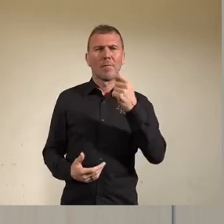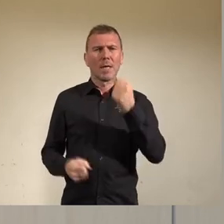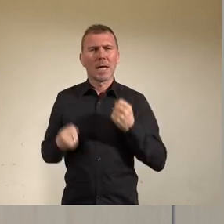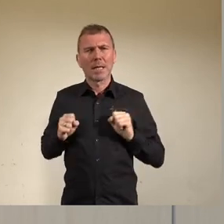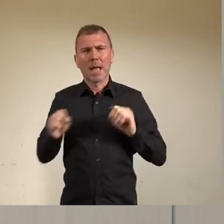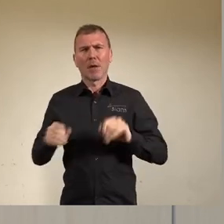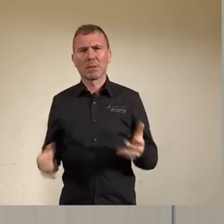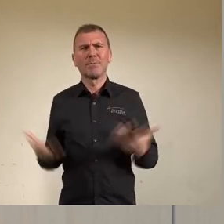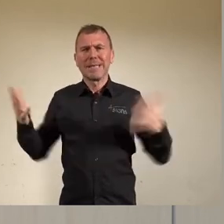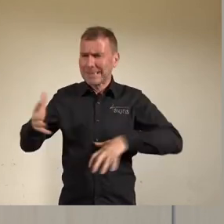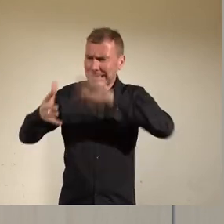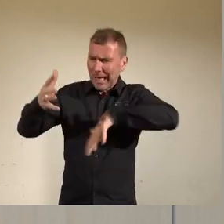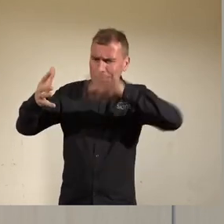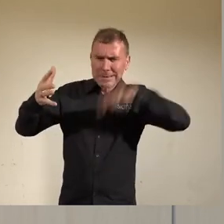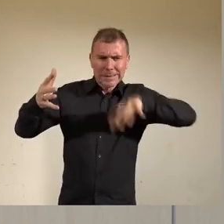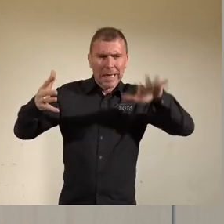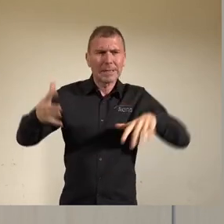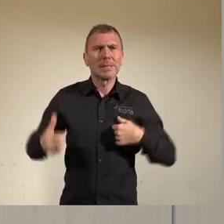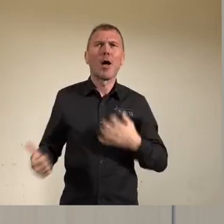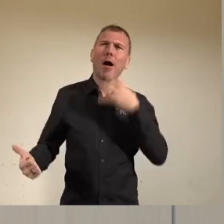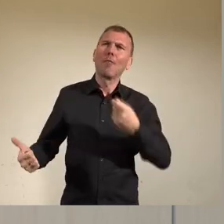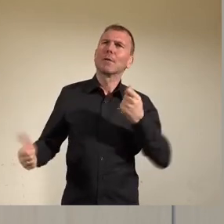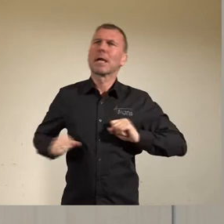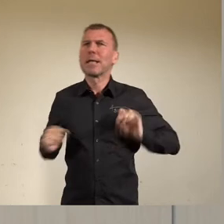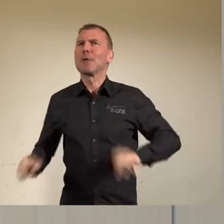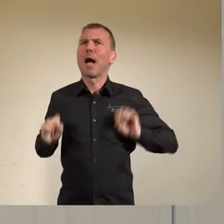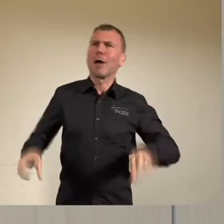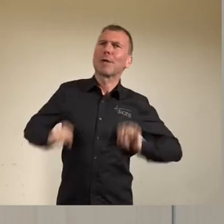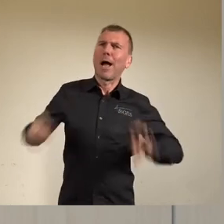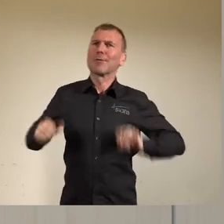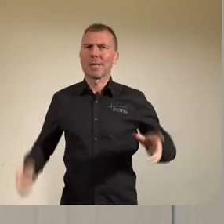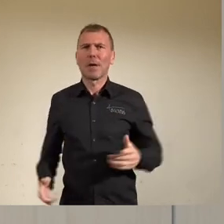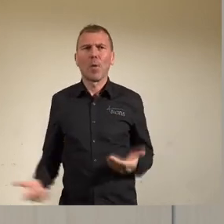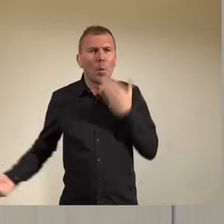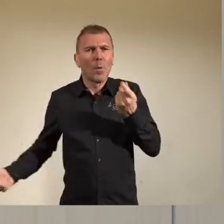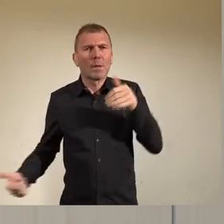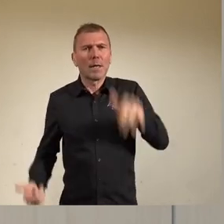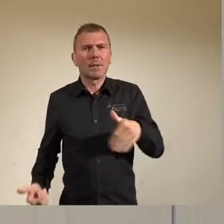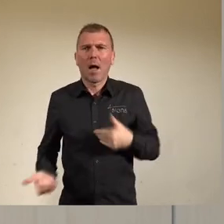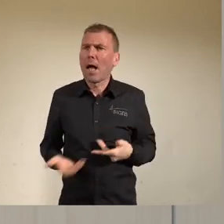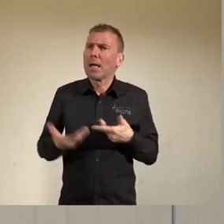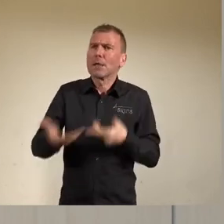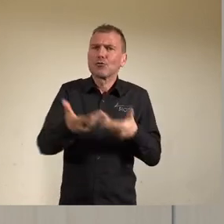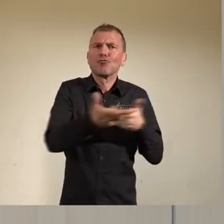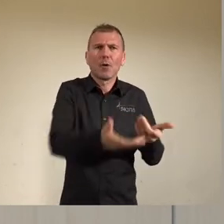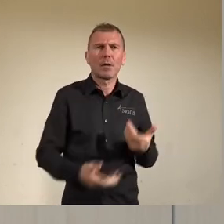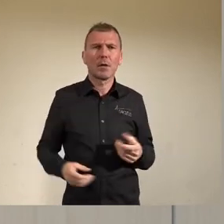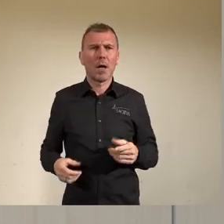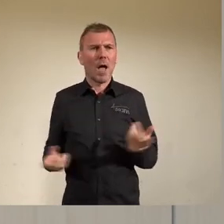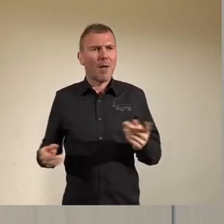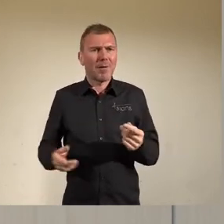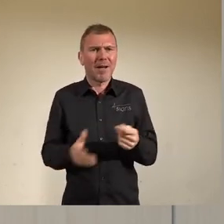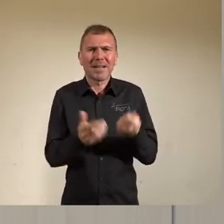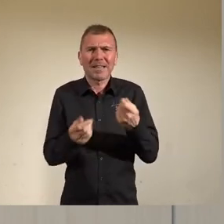nicht haben. 10 Seiten sind voll gefüllt mit Wünschen, ideologischen Träumereien und Geschenken, Ausgaben, die wir uns angesichts der Krise